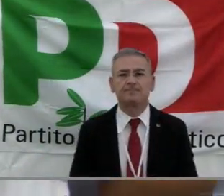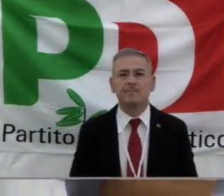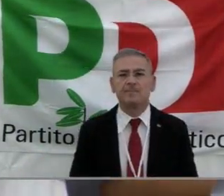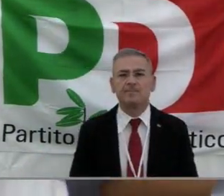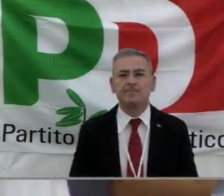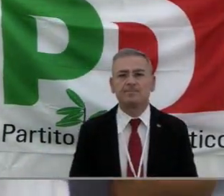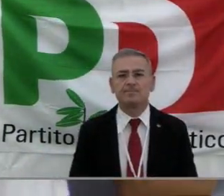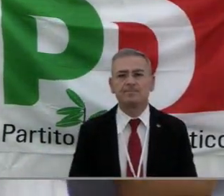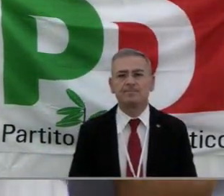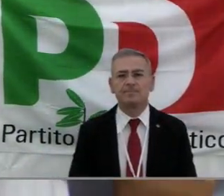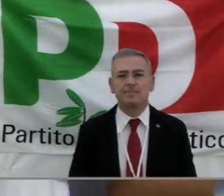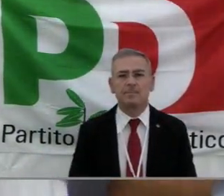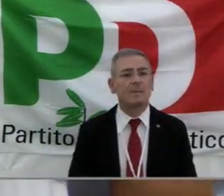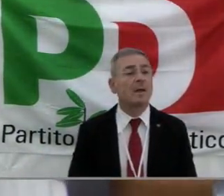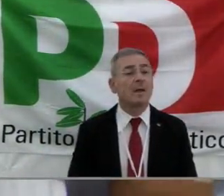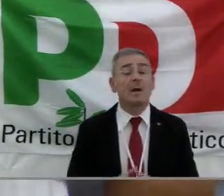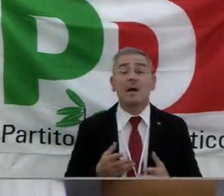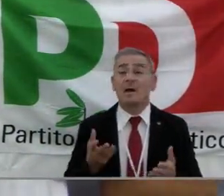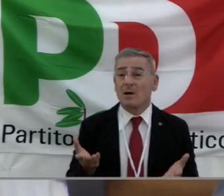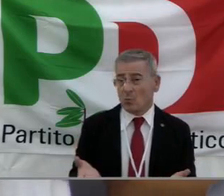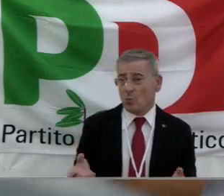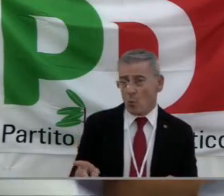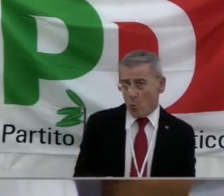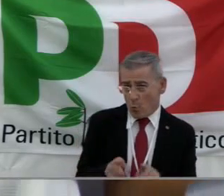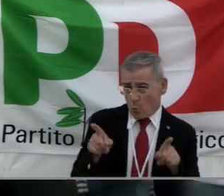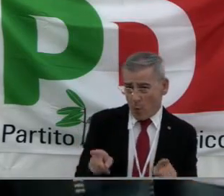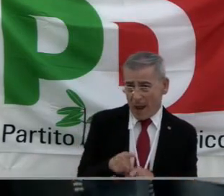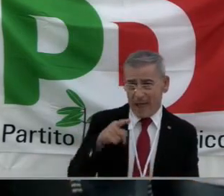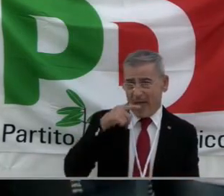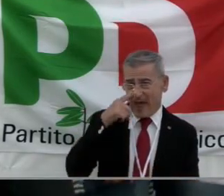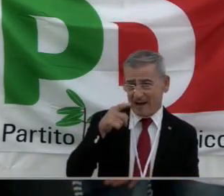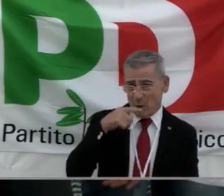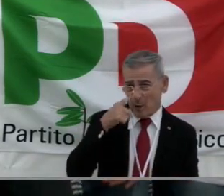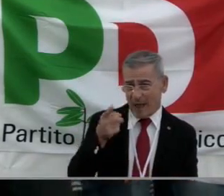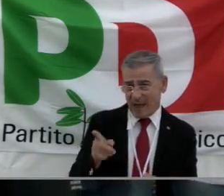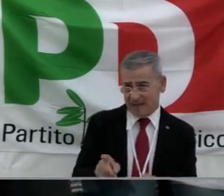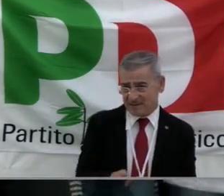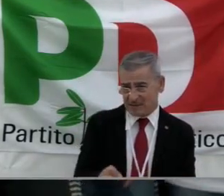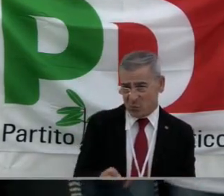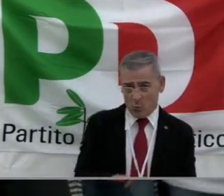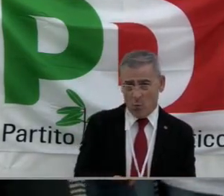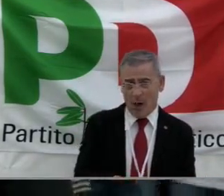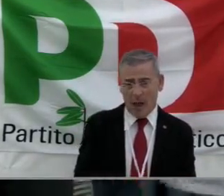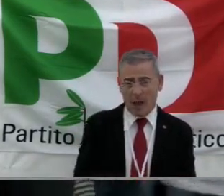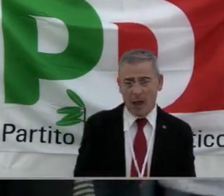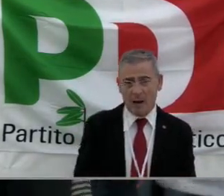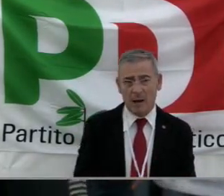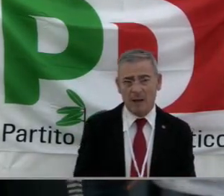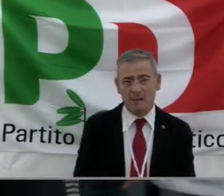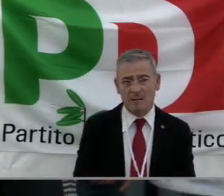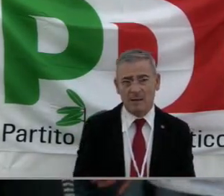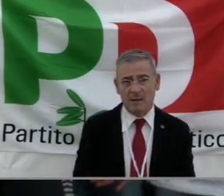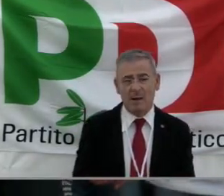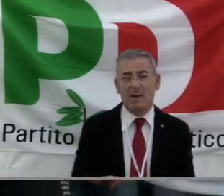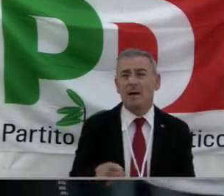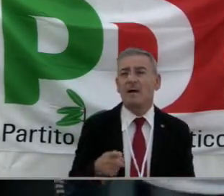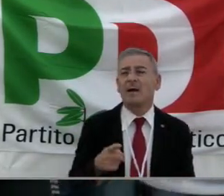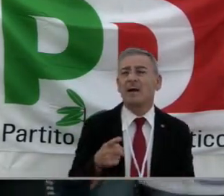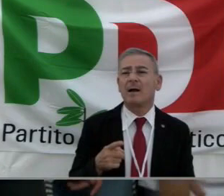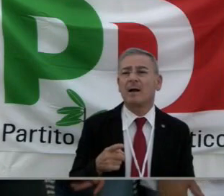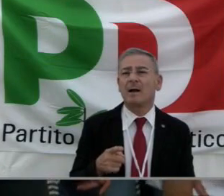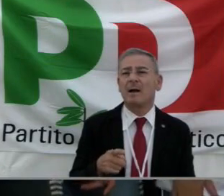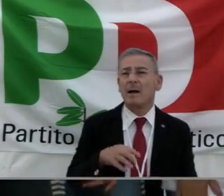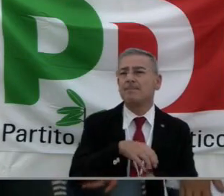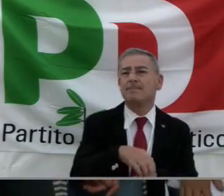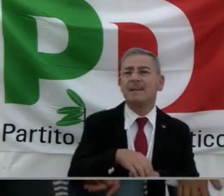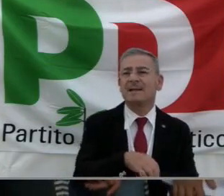Guardate, quella è la stessa arroganza. È la stessa arroganza che ha portato il ministro della